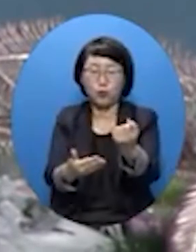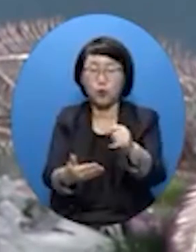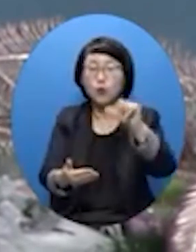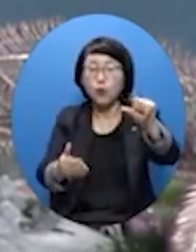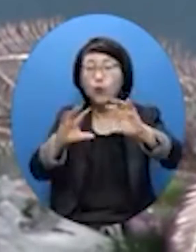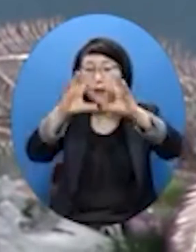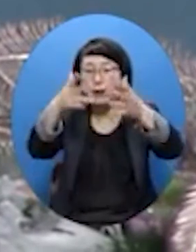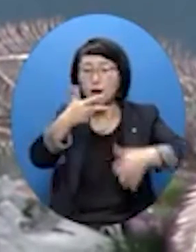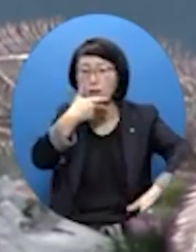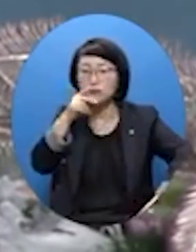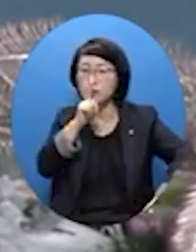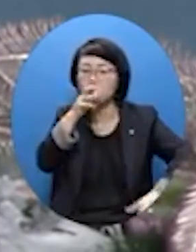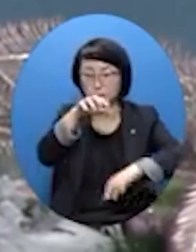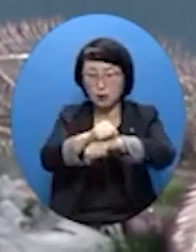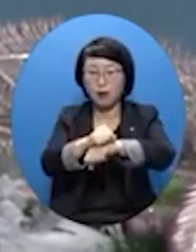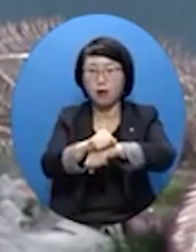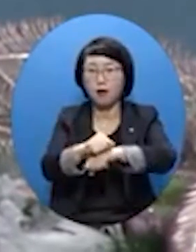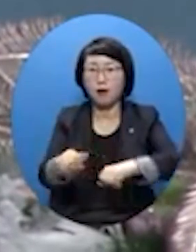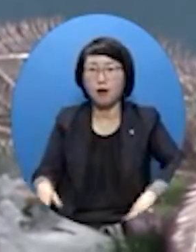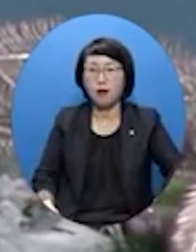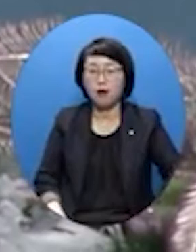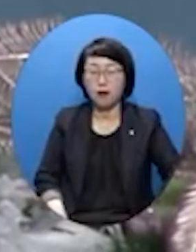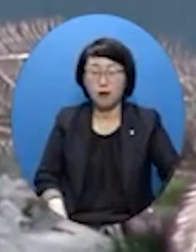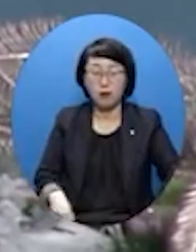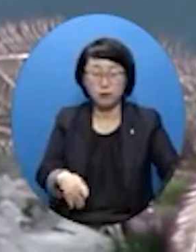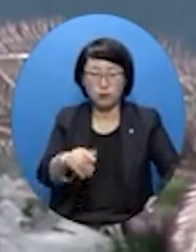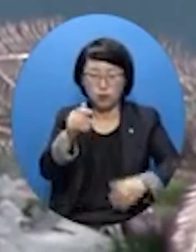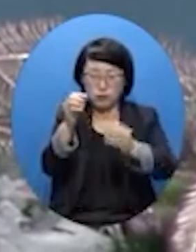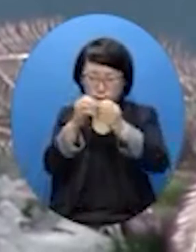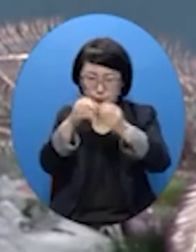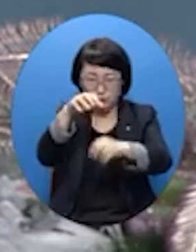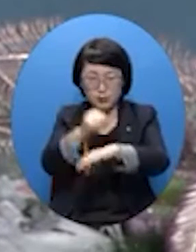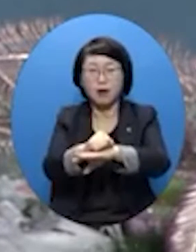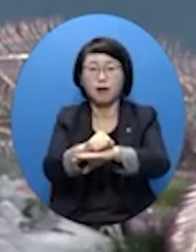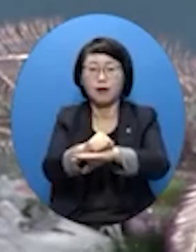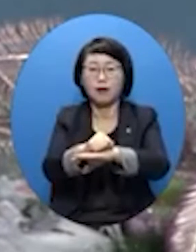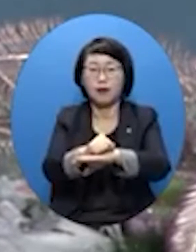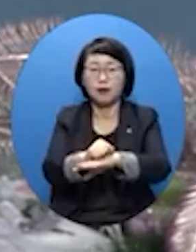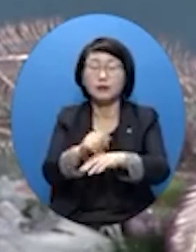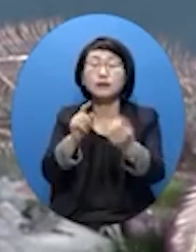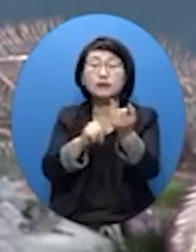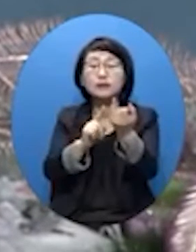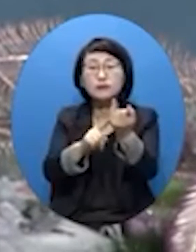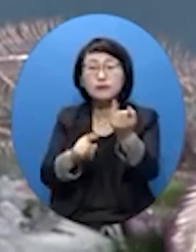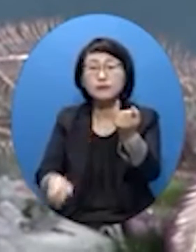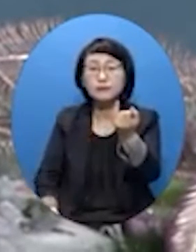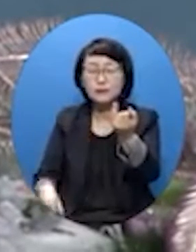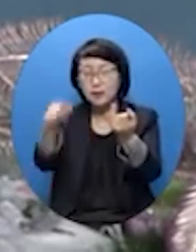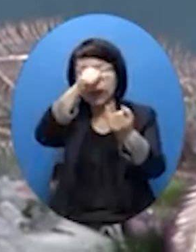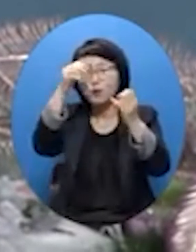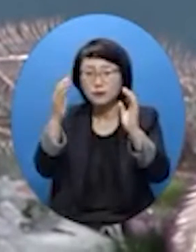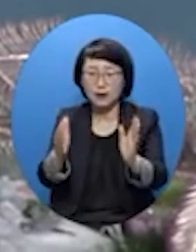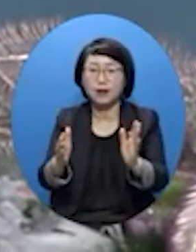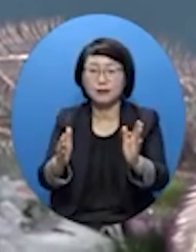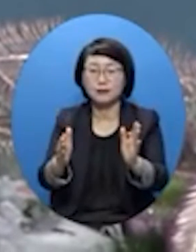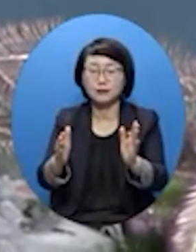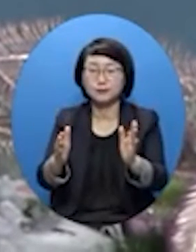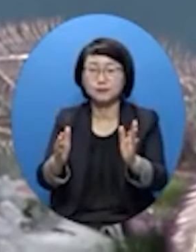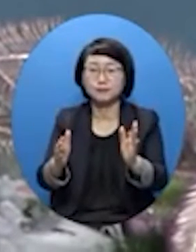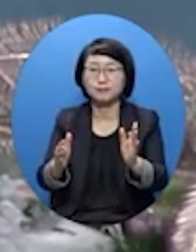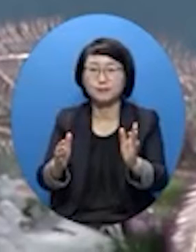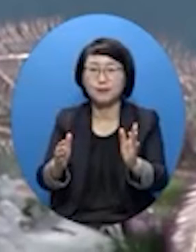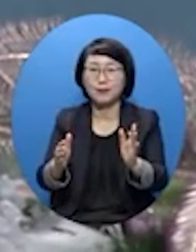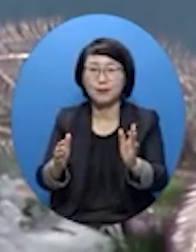국어에 능통했다고 합니다. 글 쓰는 시력 또한 뛰어났습니다. 그리고 헬렌 켈러는 한평생